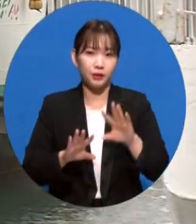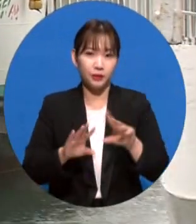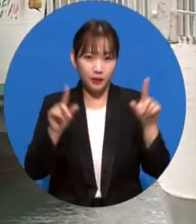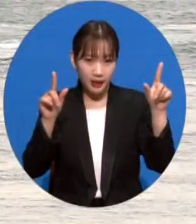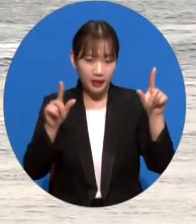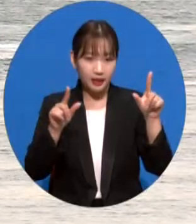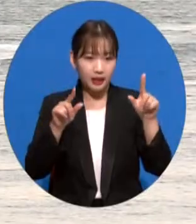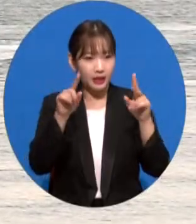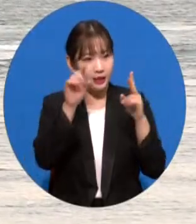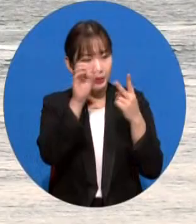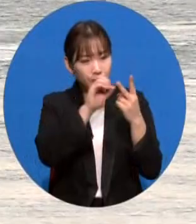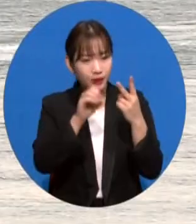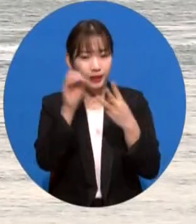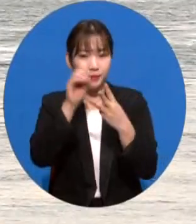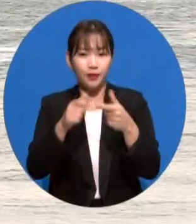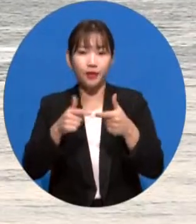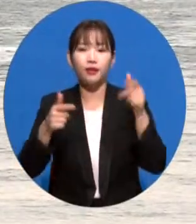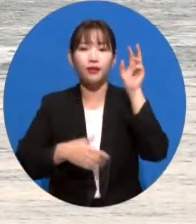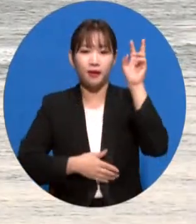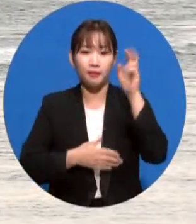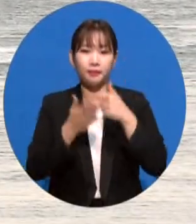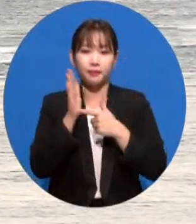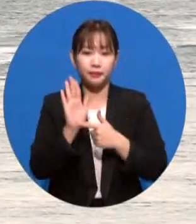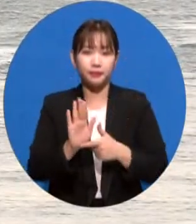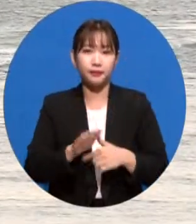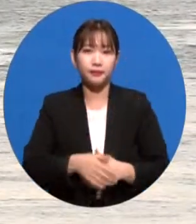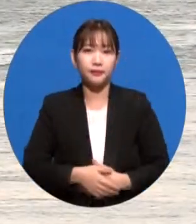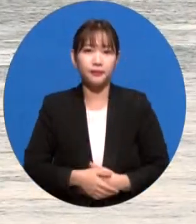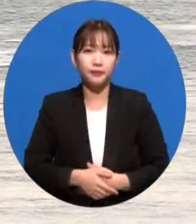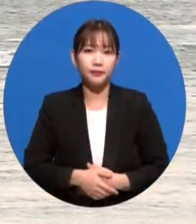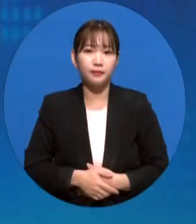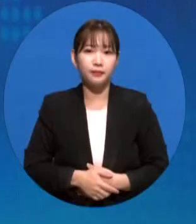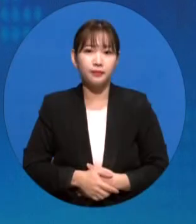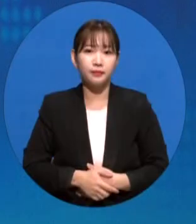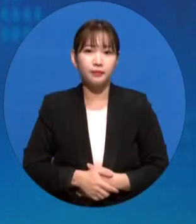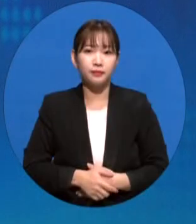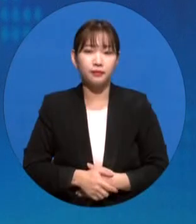올해는 2~3% 증가할 것으로 전망됐습니다.